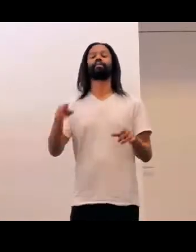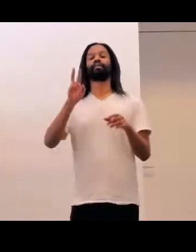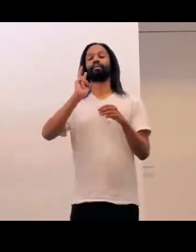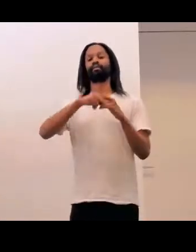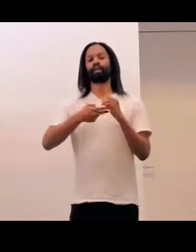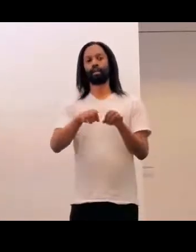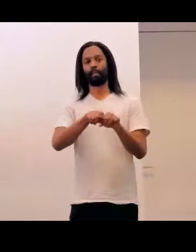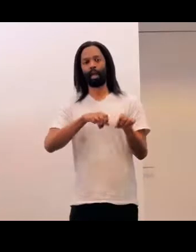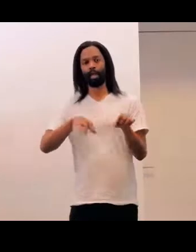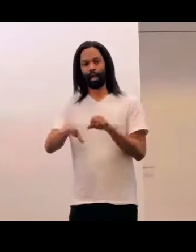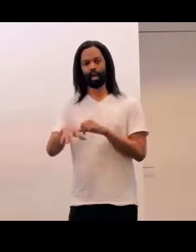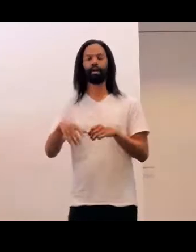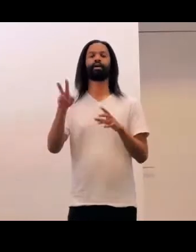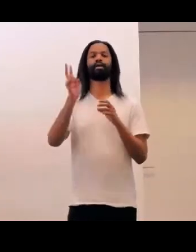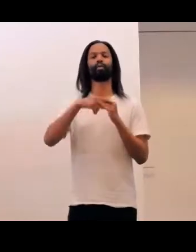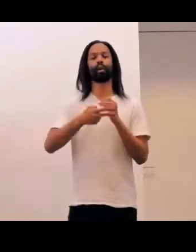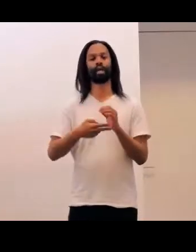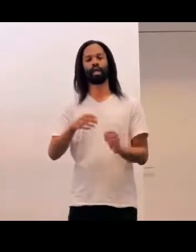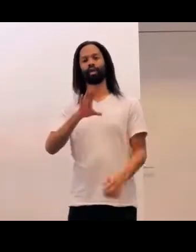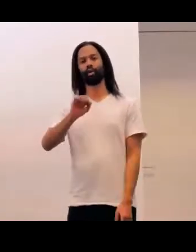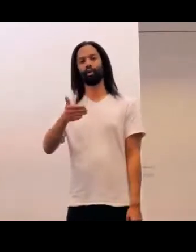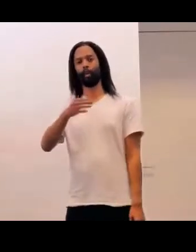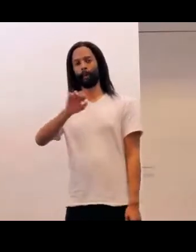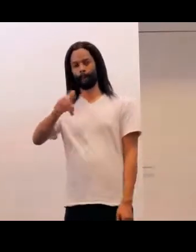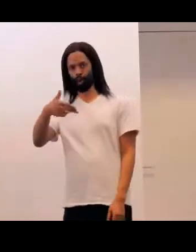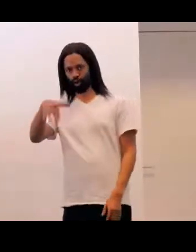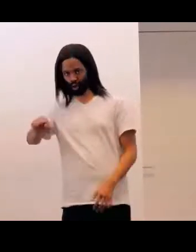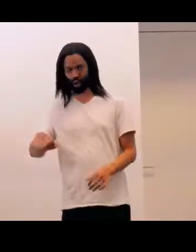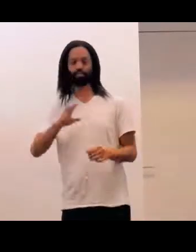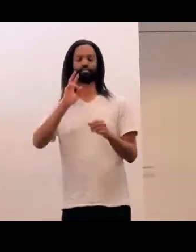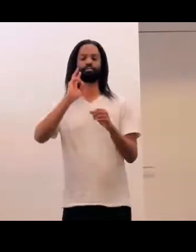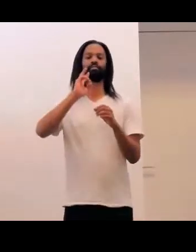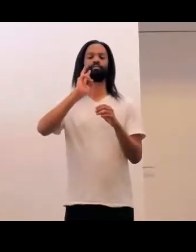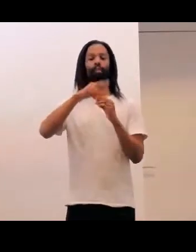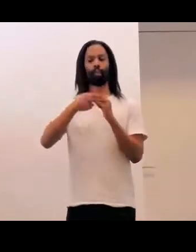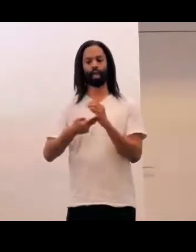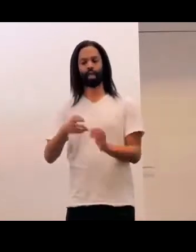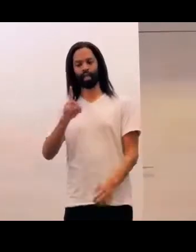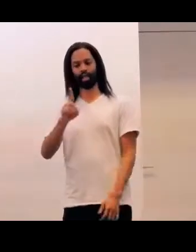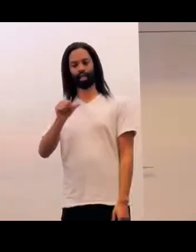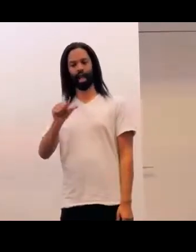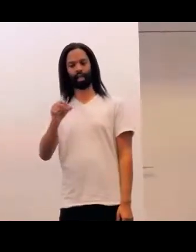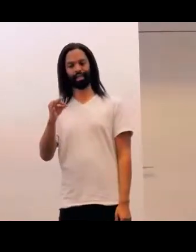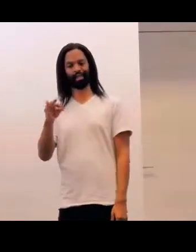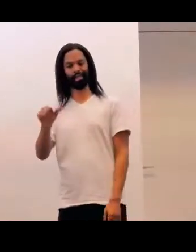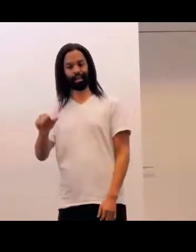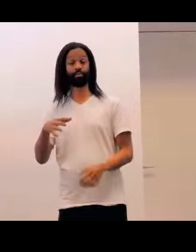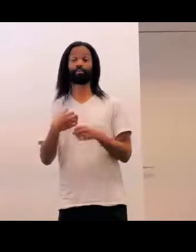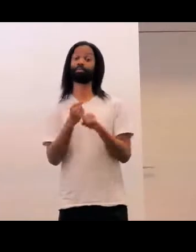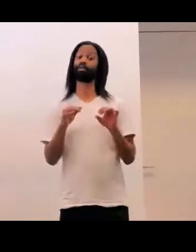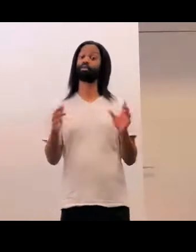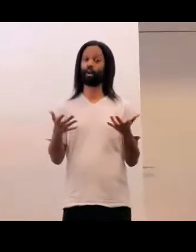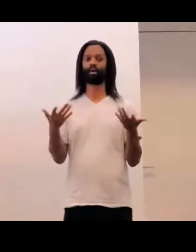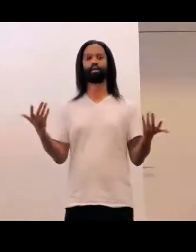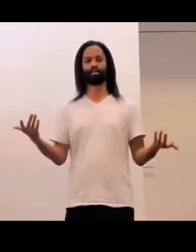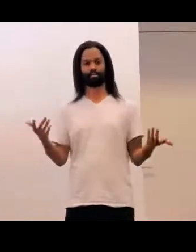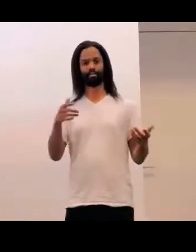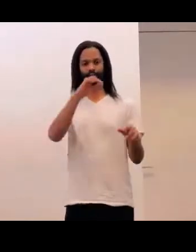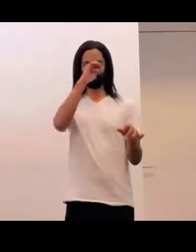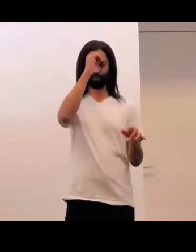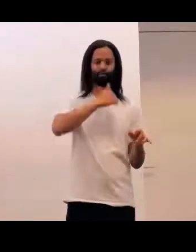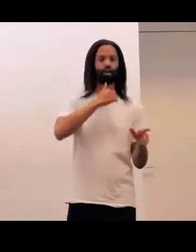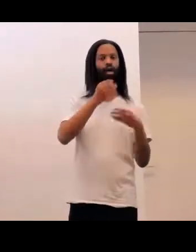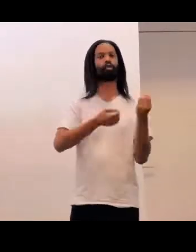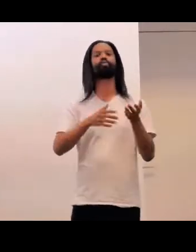ou Wikidata se fait grâce à la mise à disposition de nos ressources, que ce soit les ressources de nos musées, de la